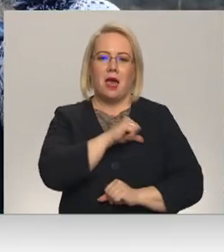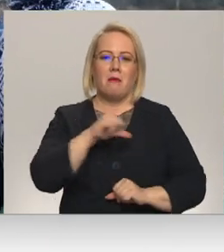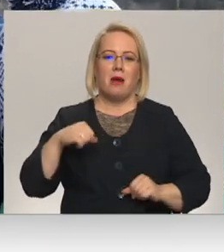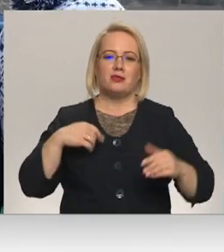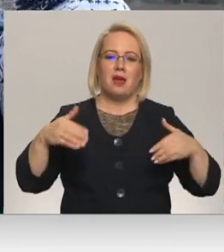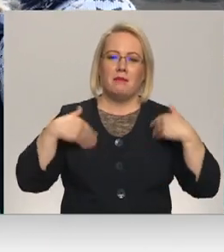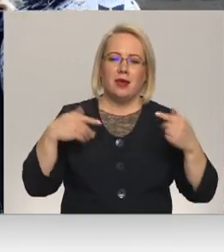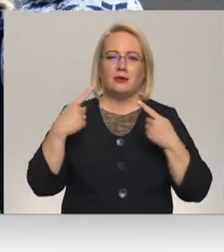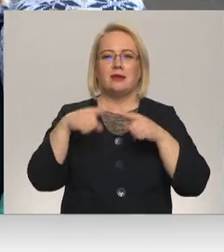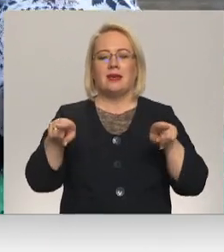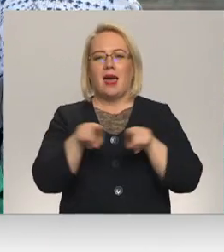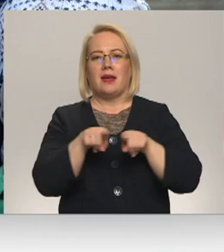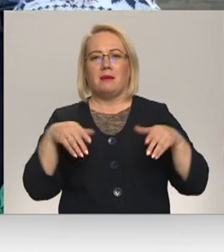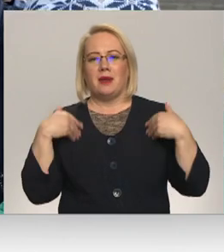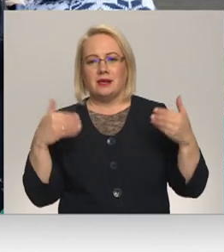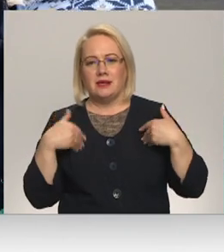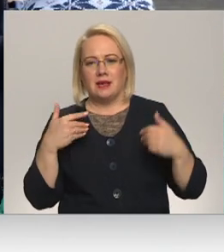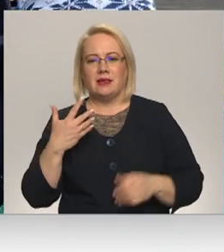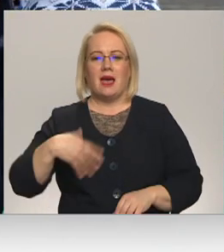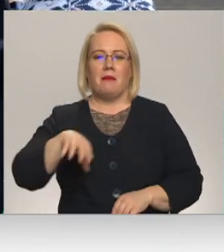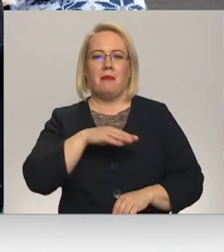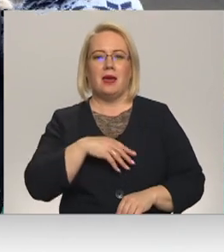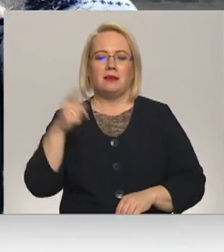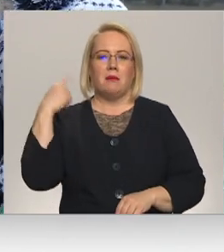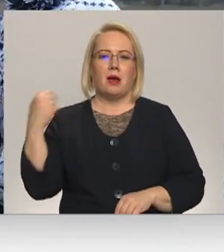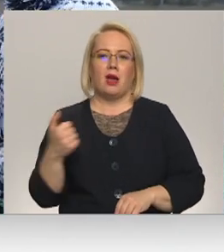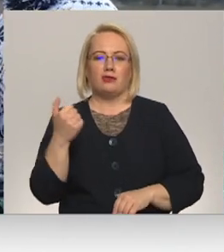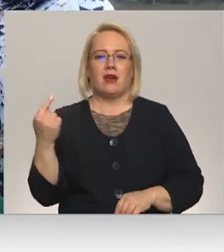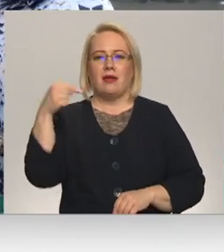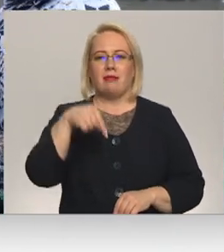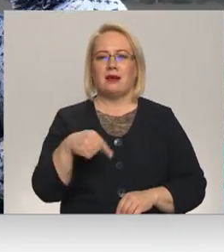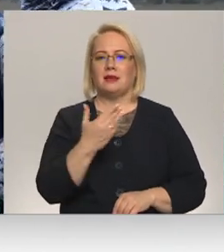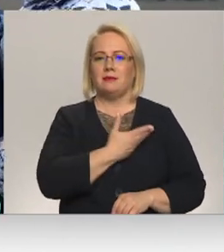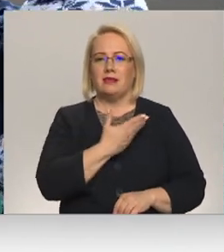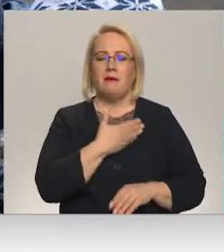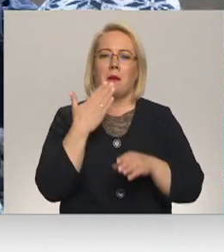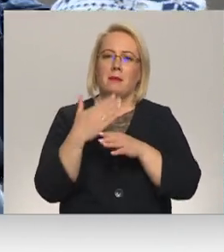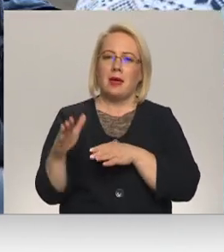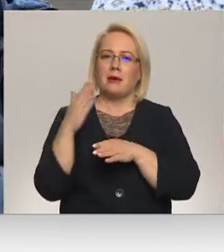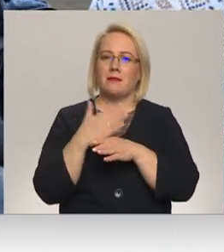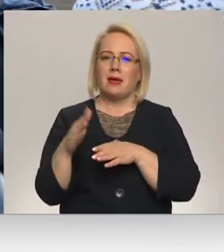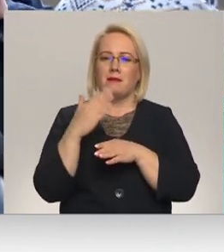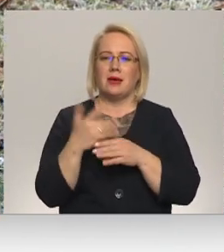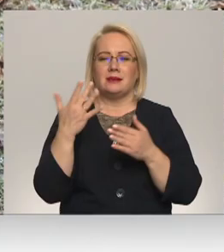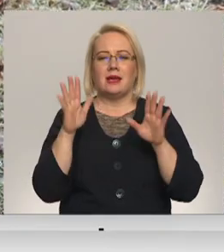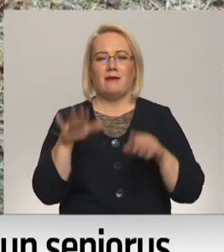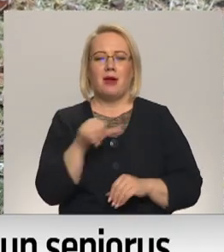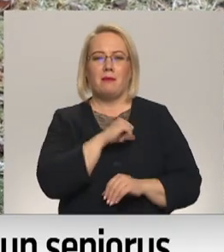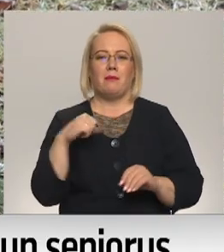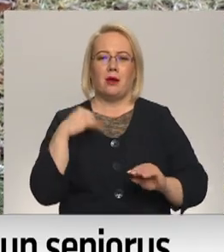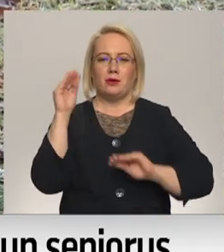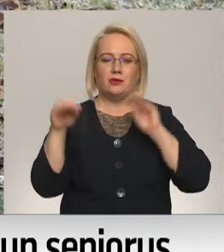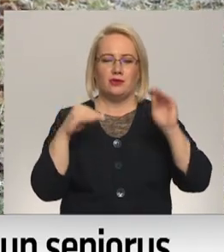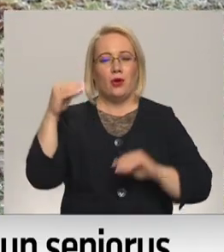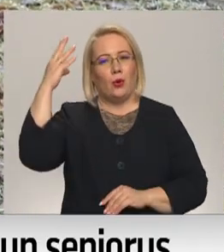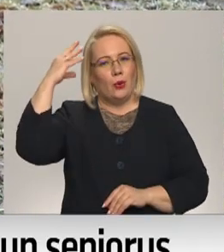varbūt, ka brauc garām. Mēs jau tik pagājušo gadu tik atnācām tad dzīvot, un tad mēs tā pamaziņām, nu cik nu var paši. Ja rūķi